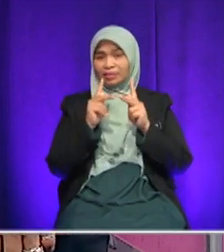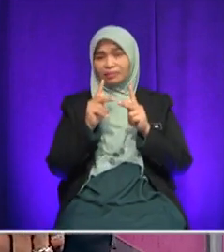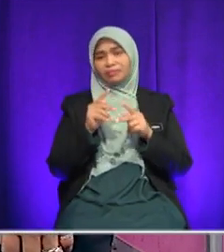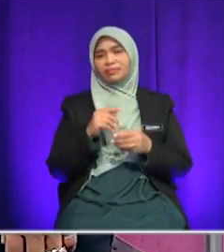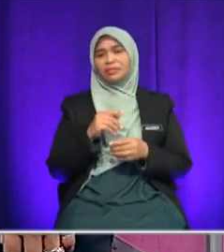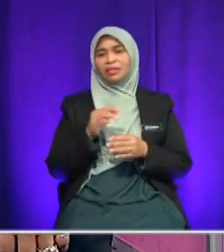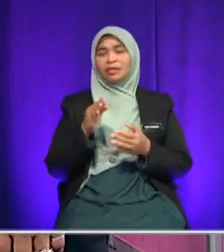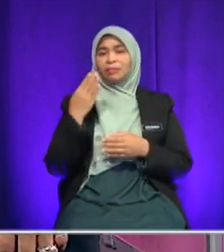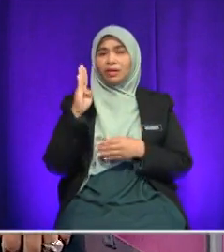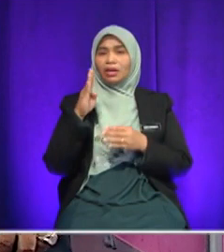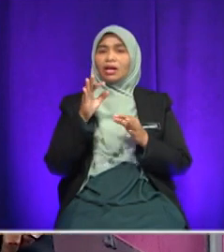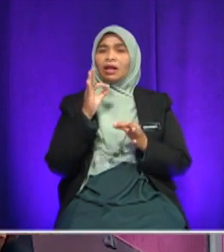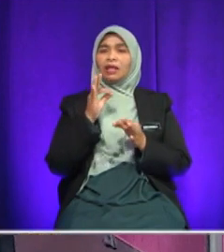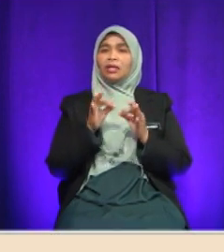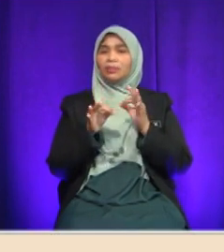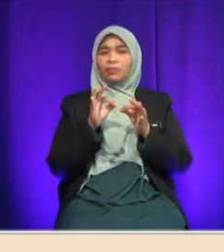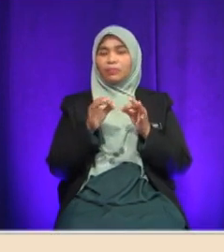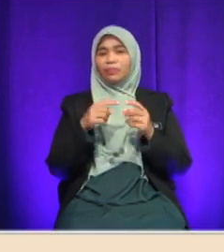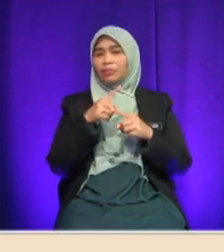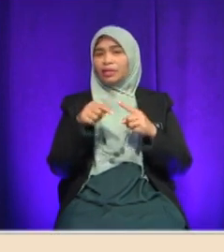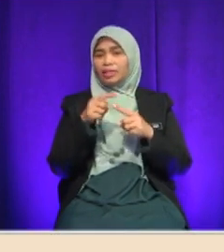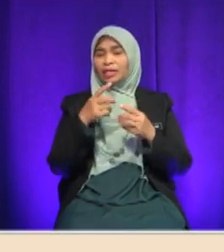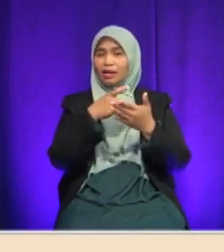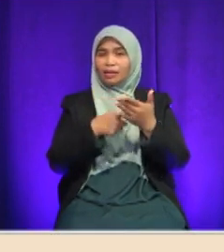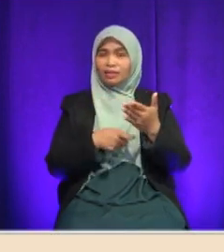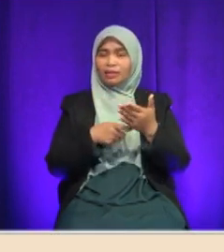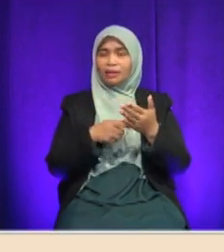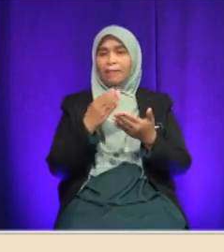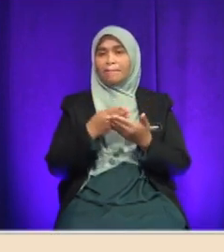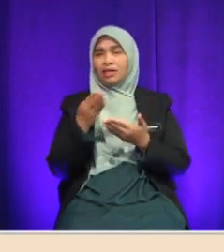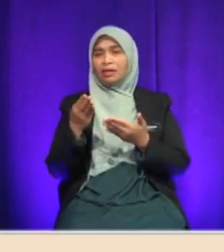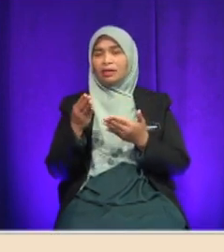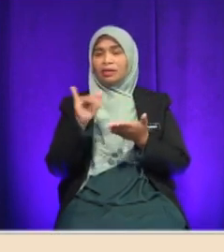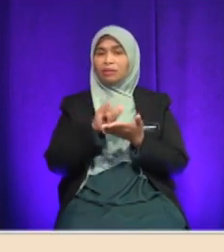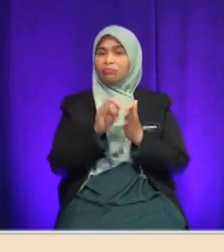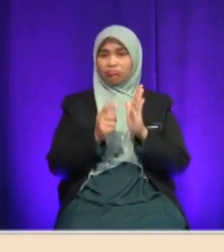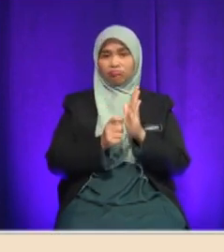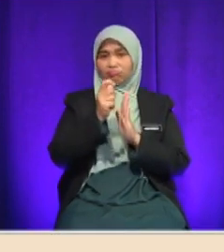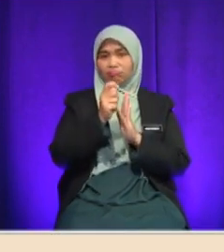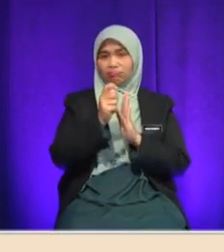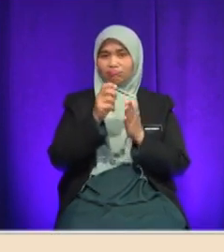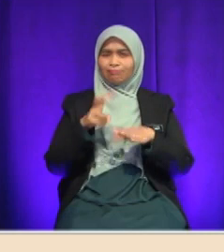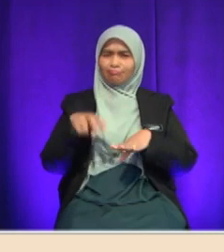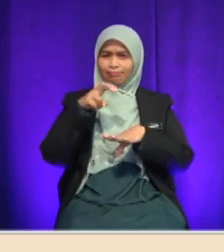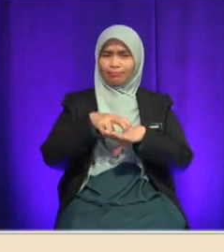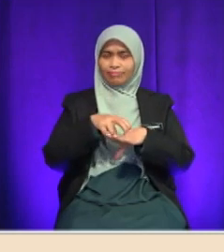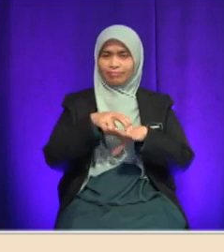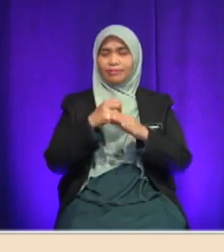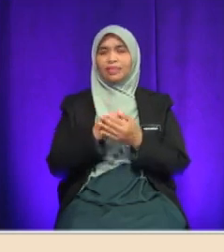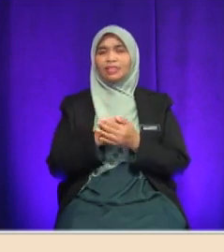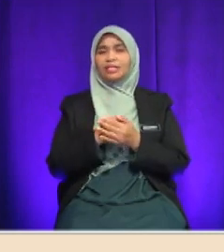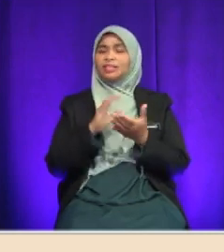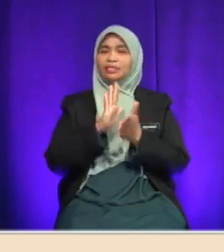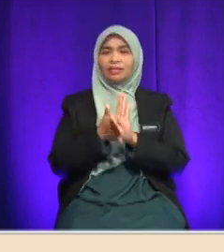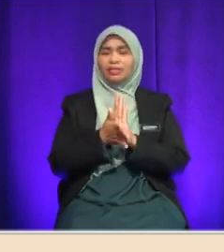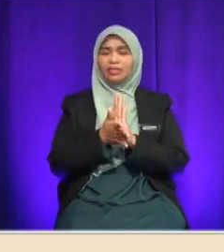menyatakan bahawa apabila harga sesuatu barang meningkat, okey, kuantiti yang diminta ke atas